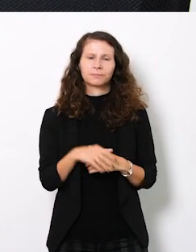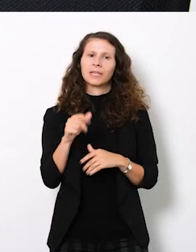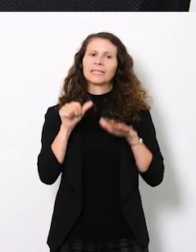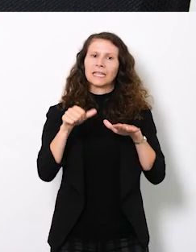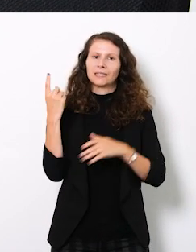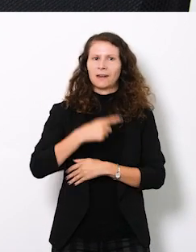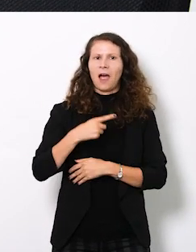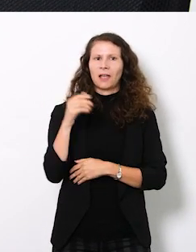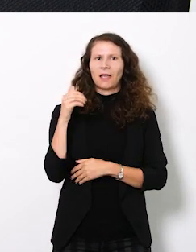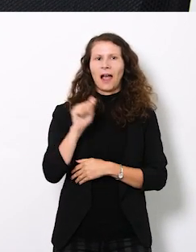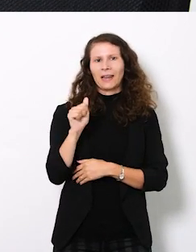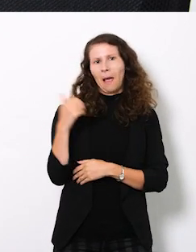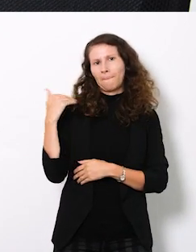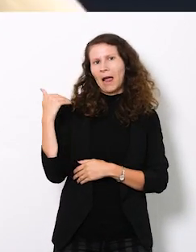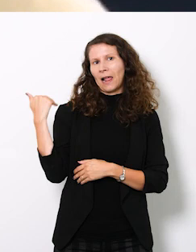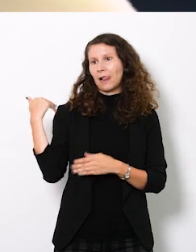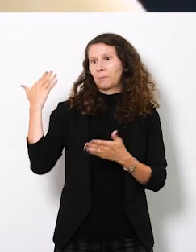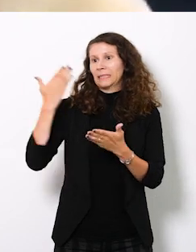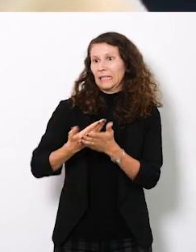16 Jahre Angela Merkel waren?